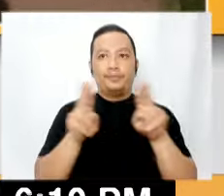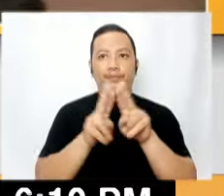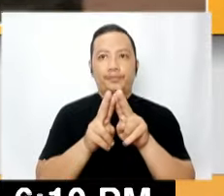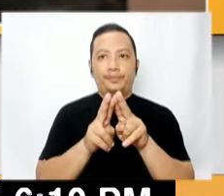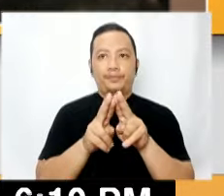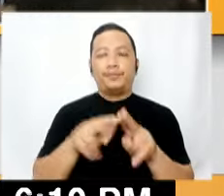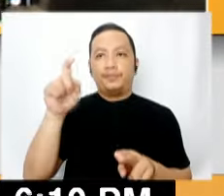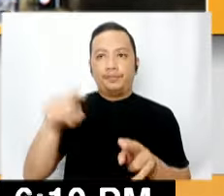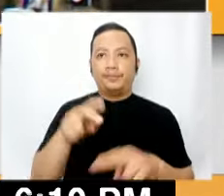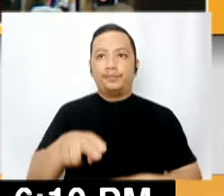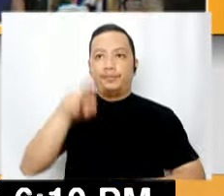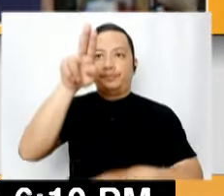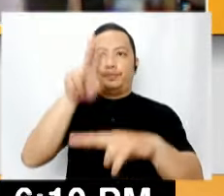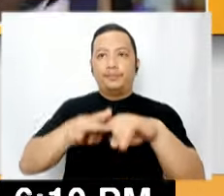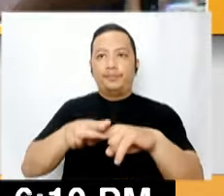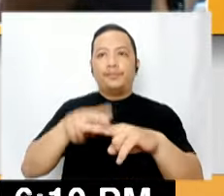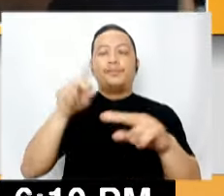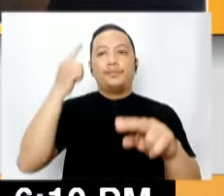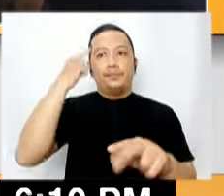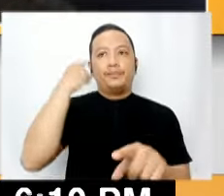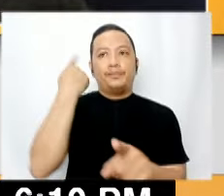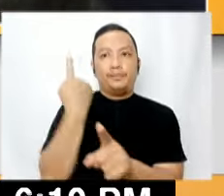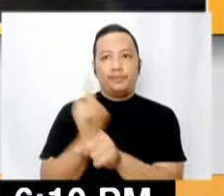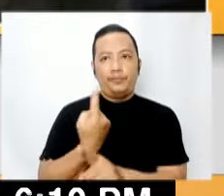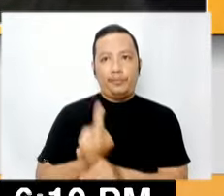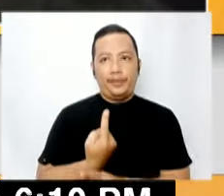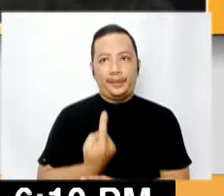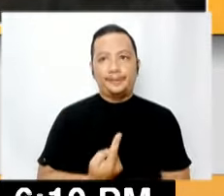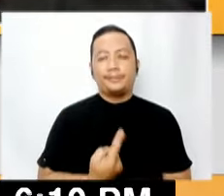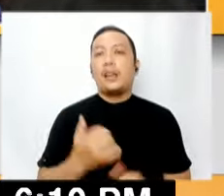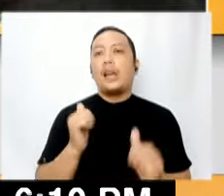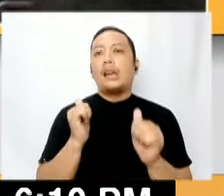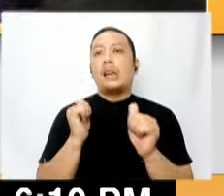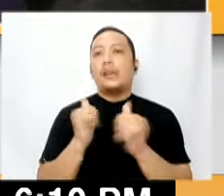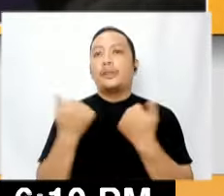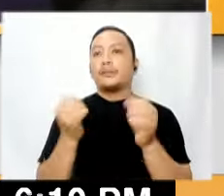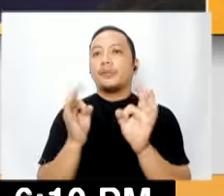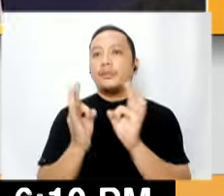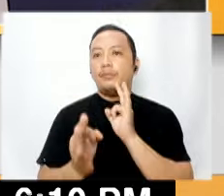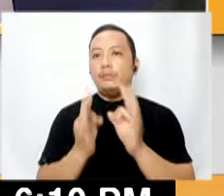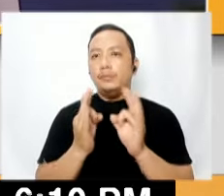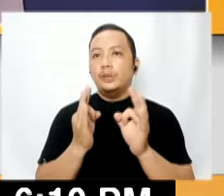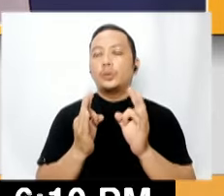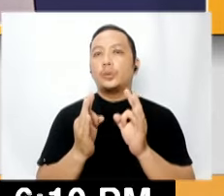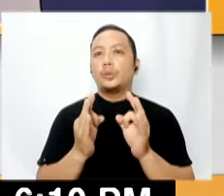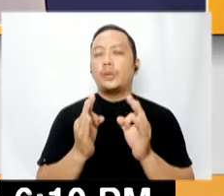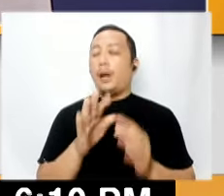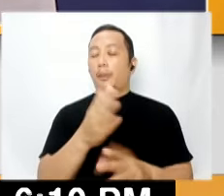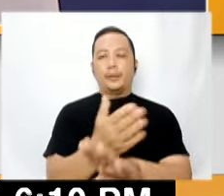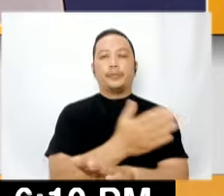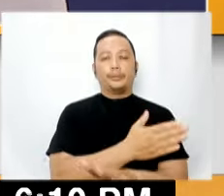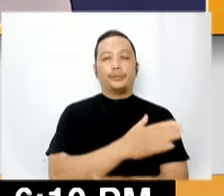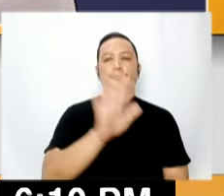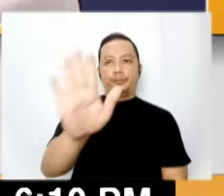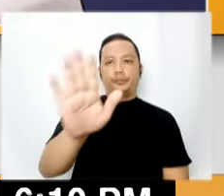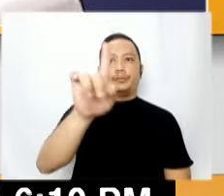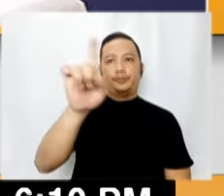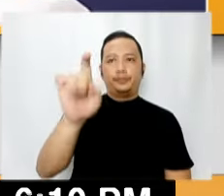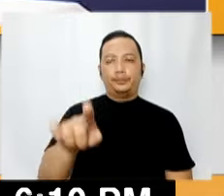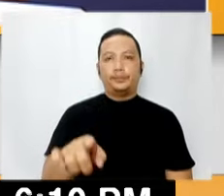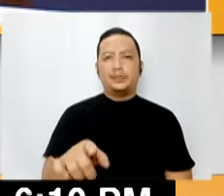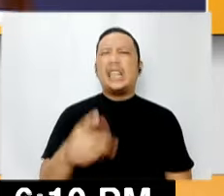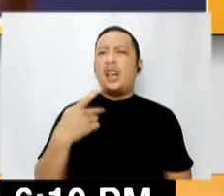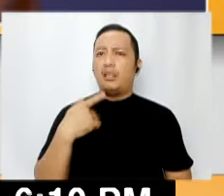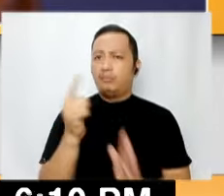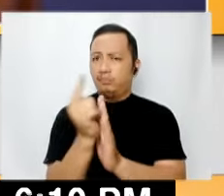rito, ay nasa tama ang kanyang pag-iisip. Paano po kaya matutuldukan? Ay, bago po yan, ano? May legal na basihan po